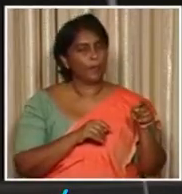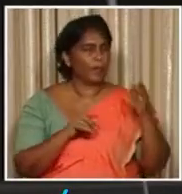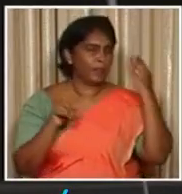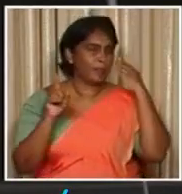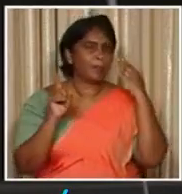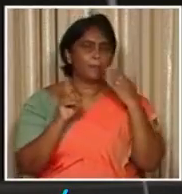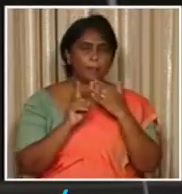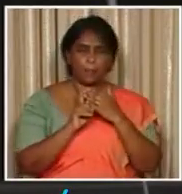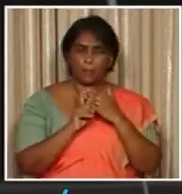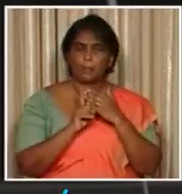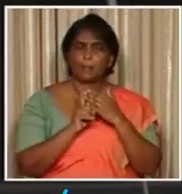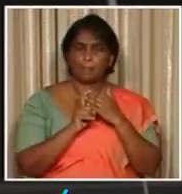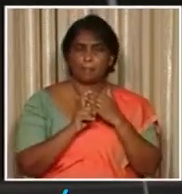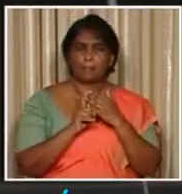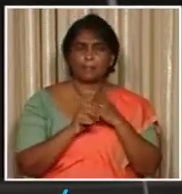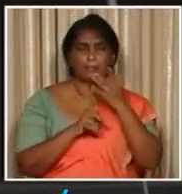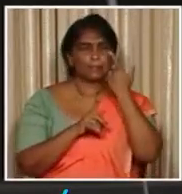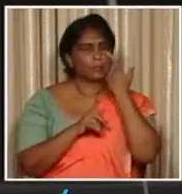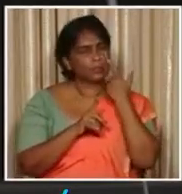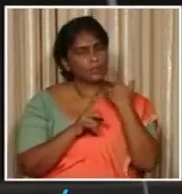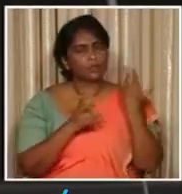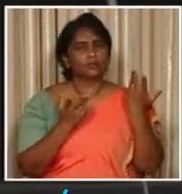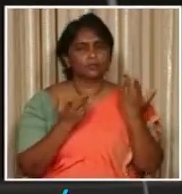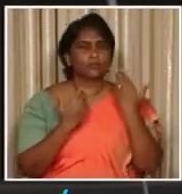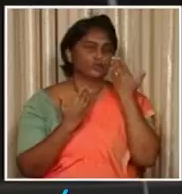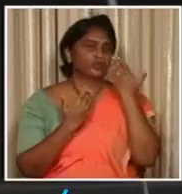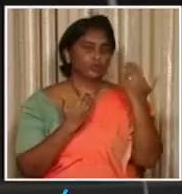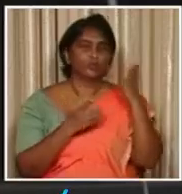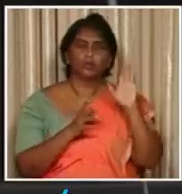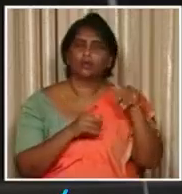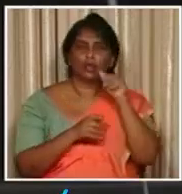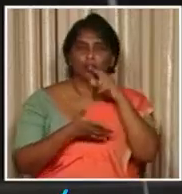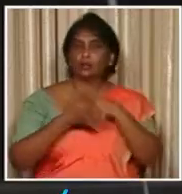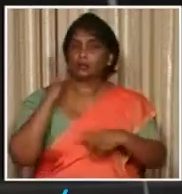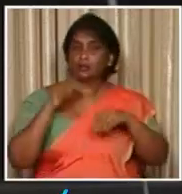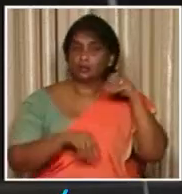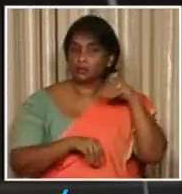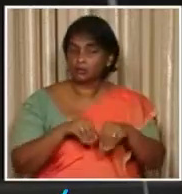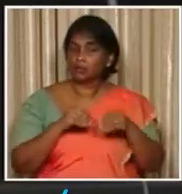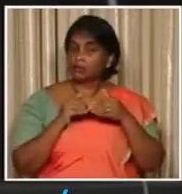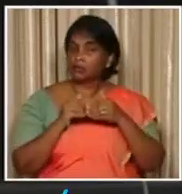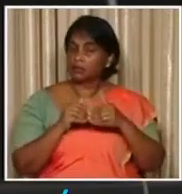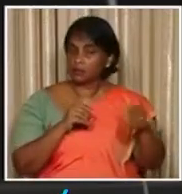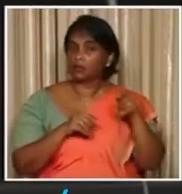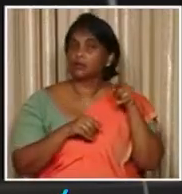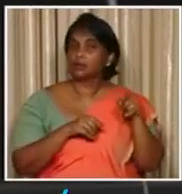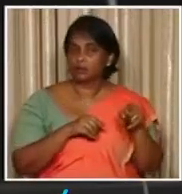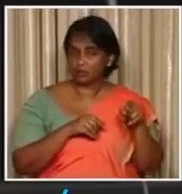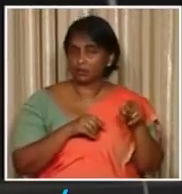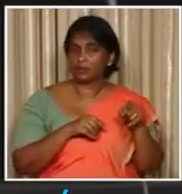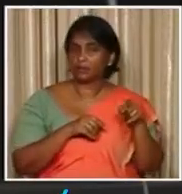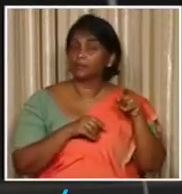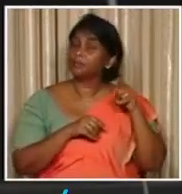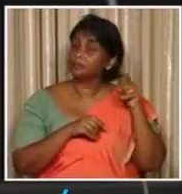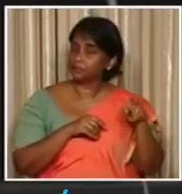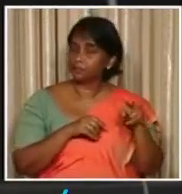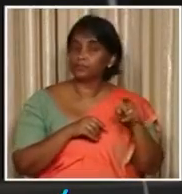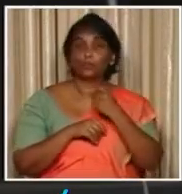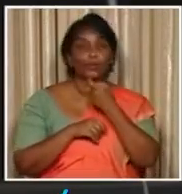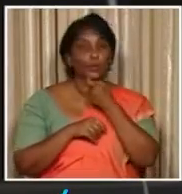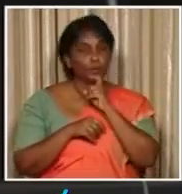පිළිබඳව කනගාටුවක් අපිට දකින්නවා මොකද මේ මැතිවරණයේ තියෙන එක ඒ